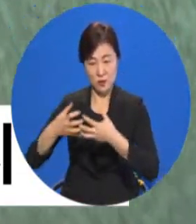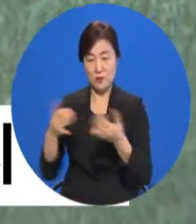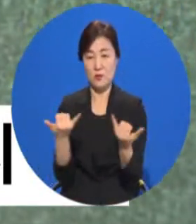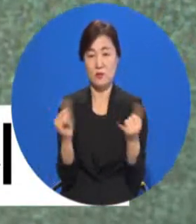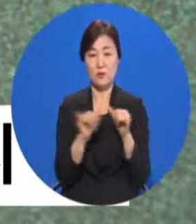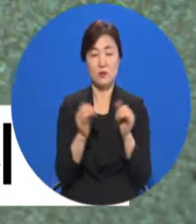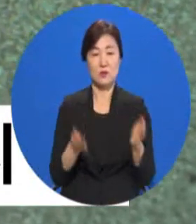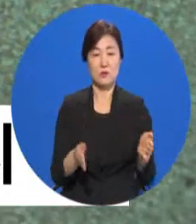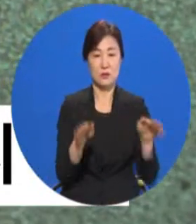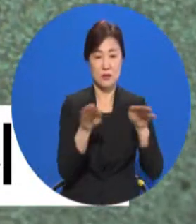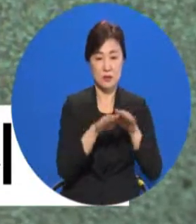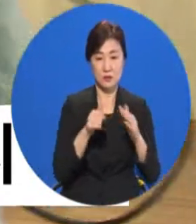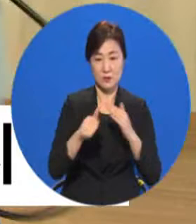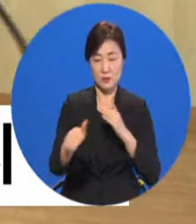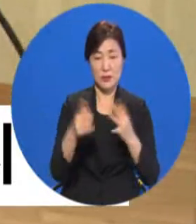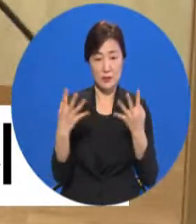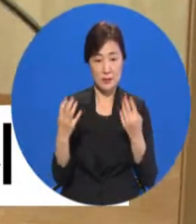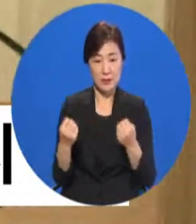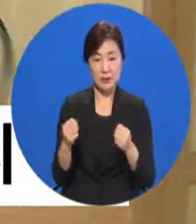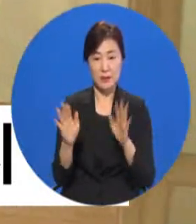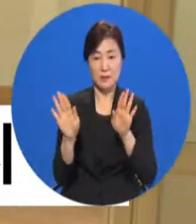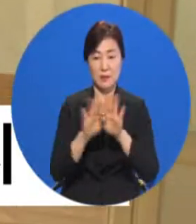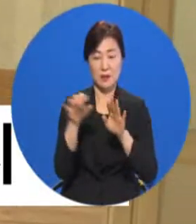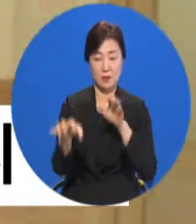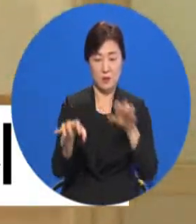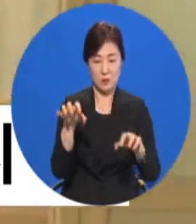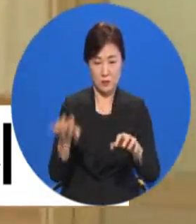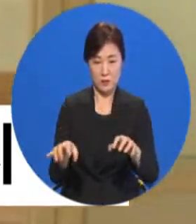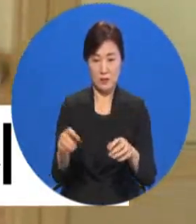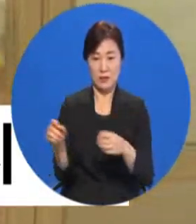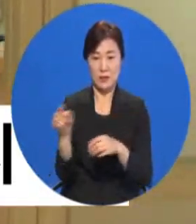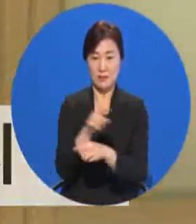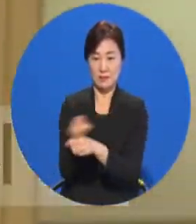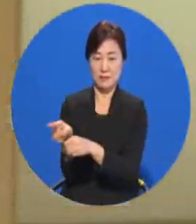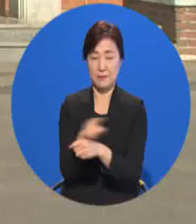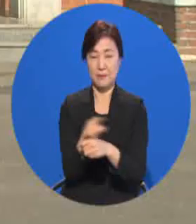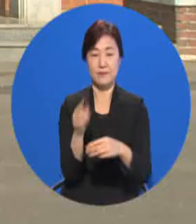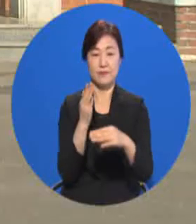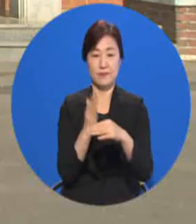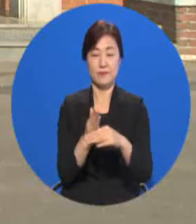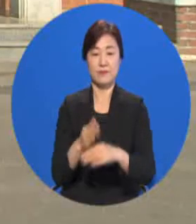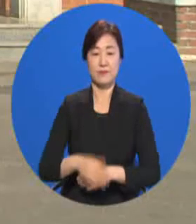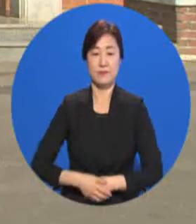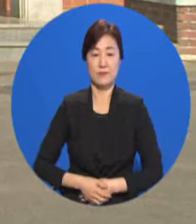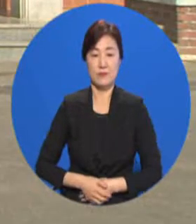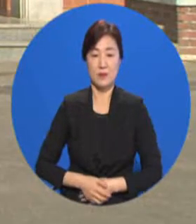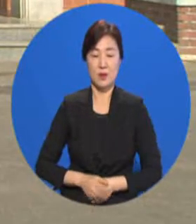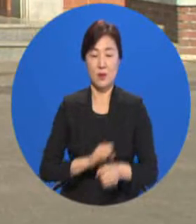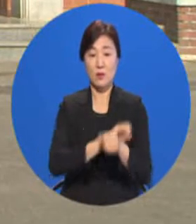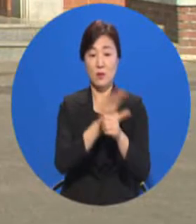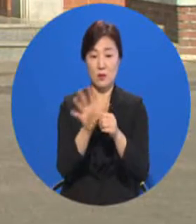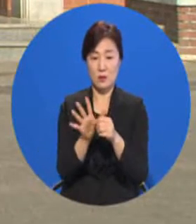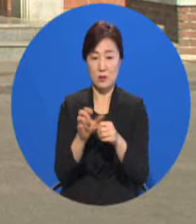공동시설과 출입이 잦은 마을 어귀를 중심으로 방역을 실시했습니다. 코로나